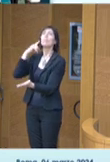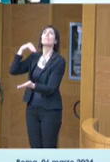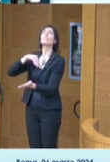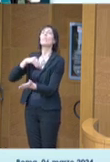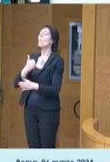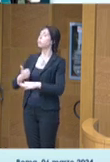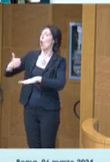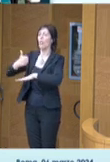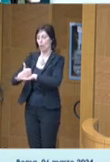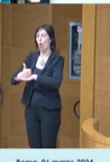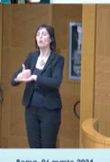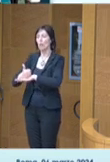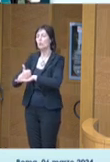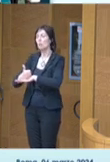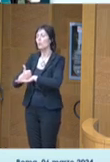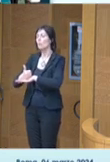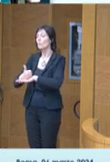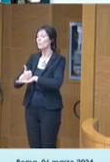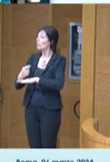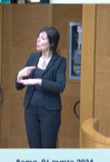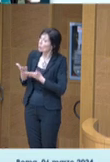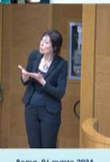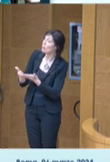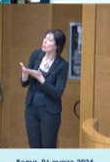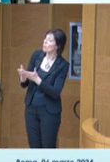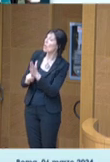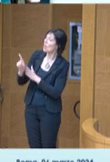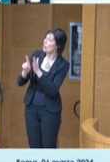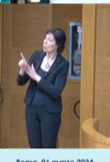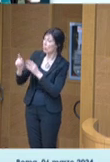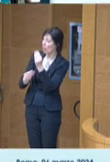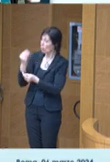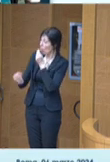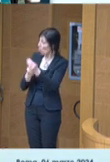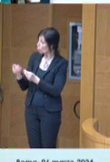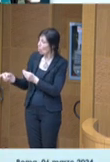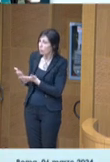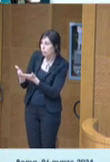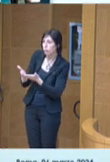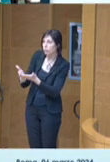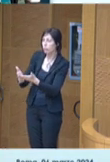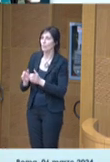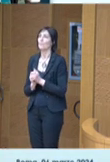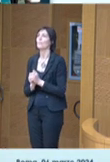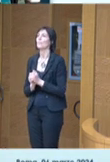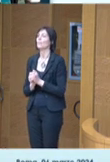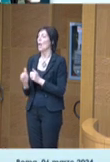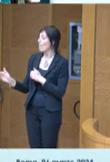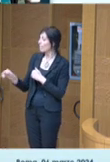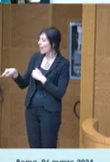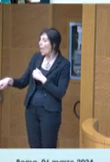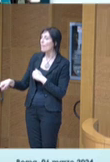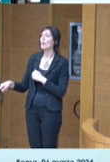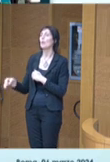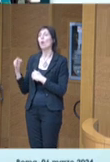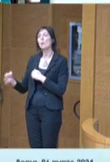sentirsi protagonista, ma proprio per contribuire al risultato del gioco stesso. Così il bambino